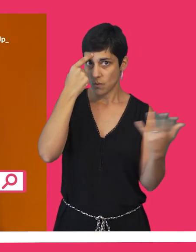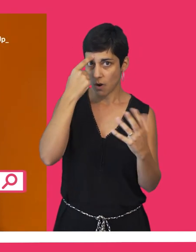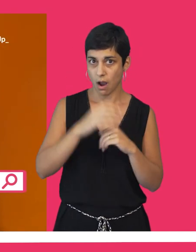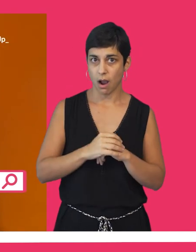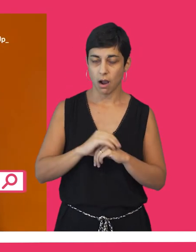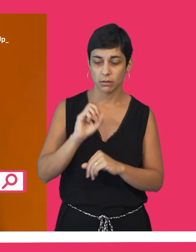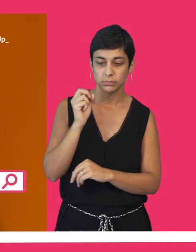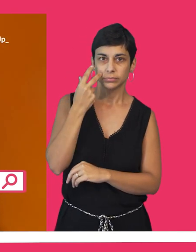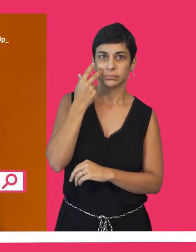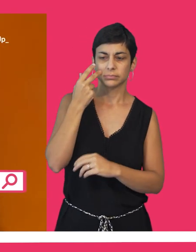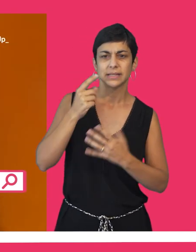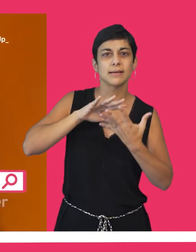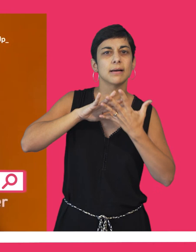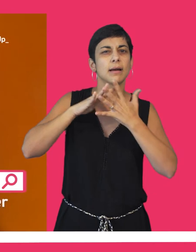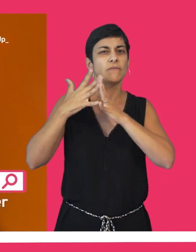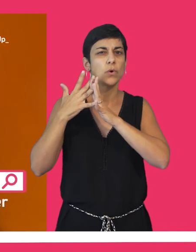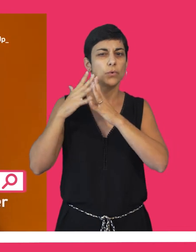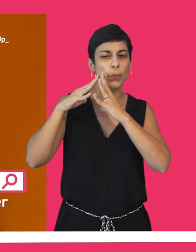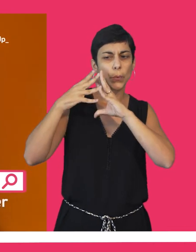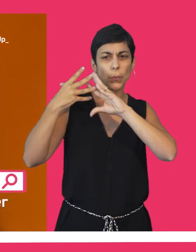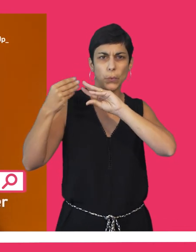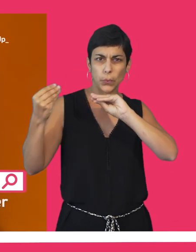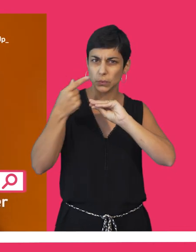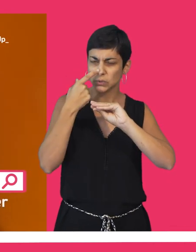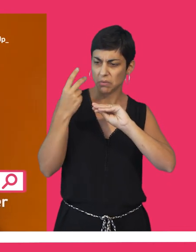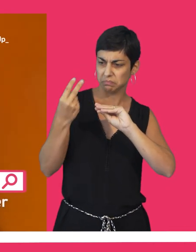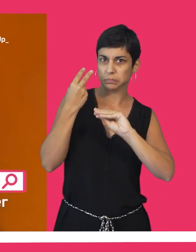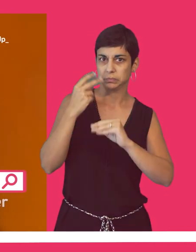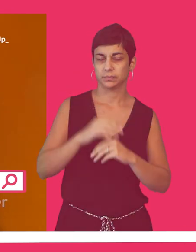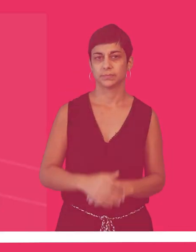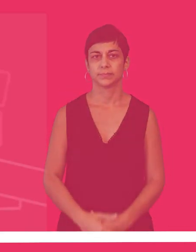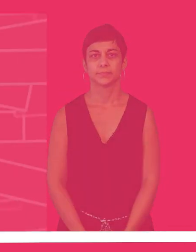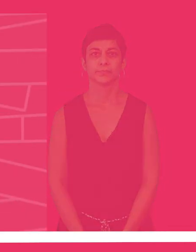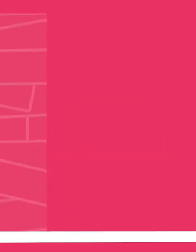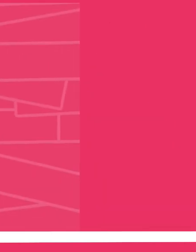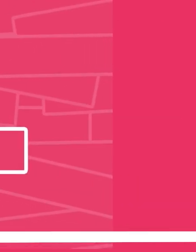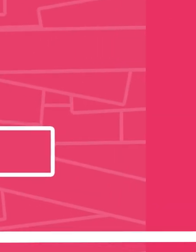retenir, c'est une lésion qui en général évolue. C'est quelque chose que vous voyez changer au fil des mois.